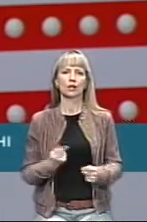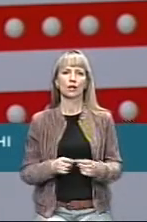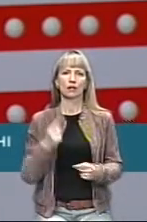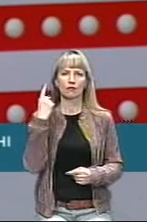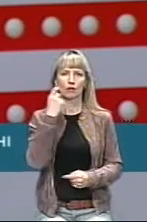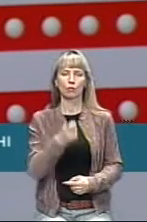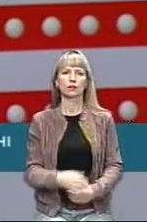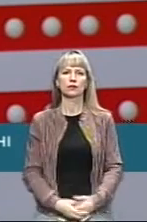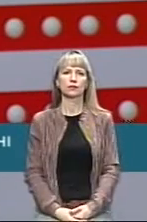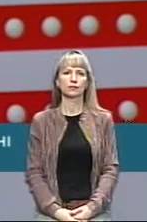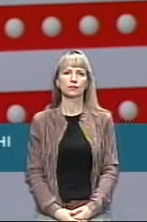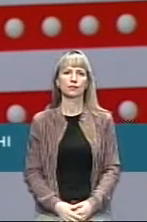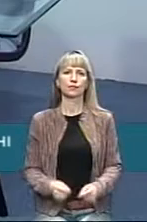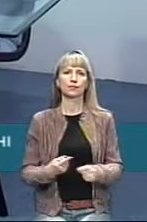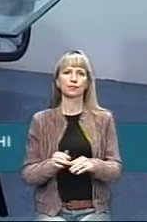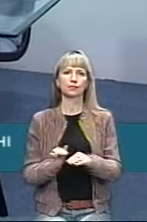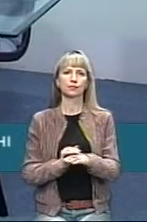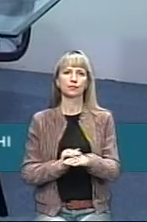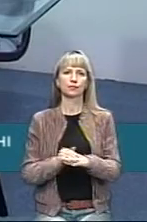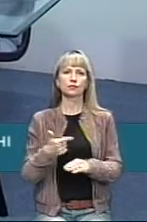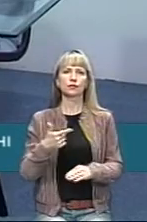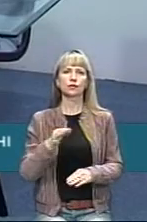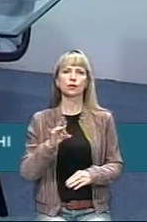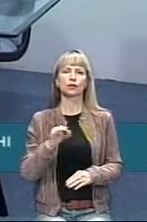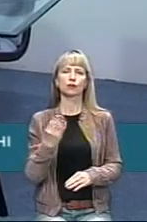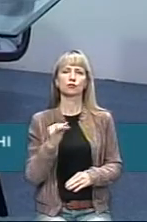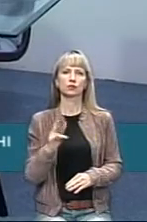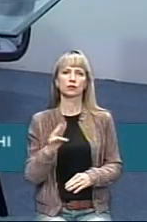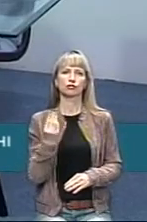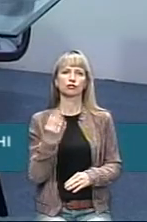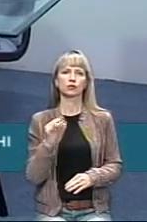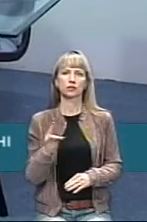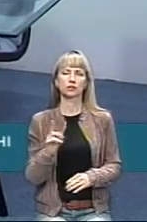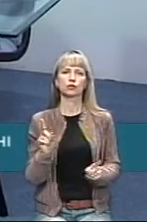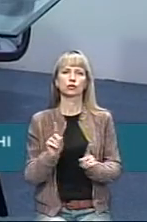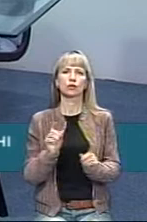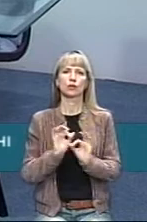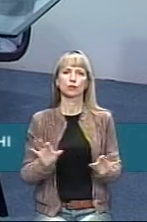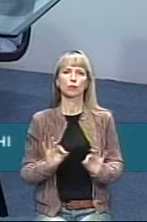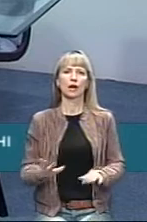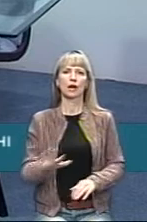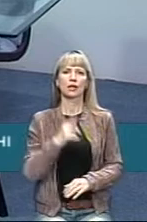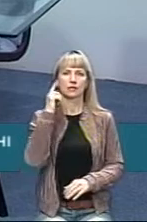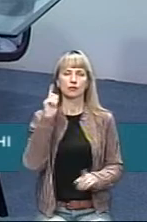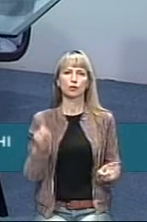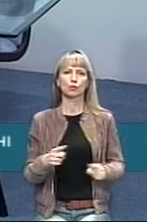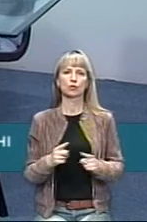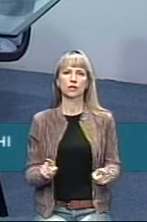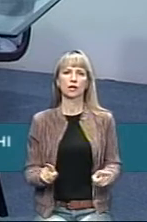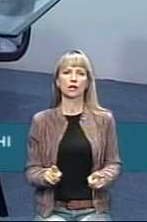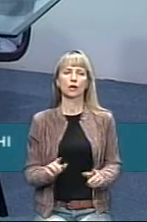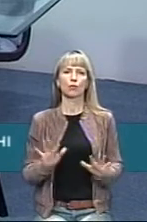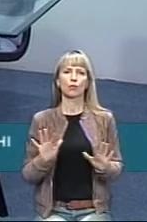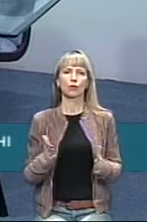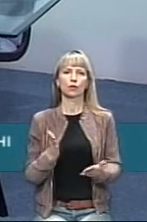насамперед? Прізвище Горошишин. Горошишин. Що розповідає краєзнавчий музей?